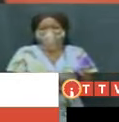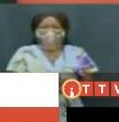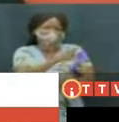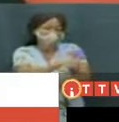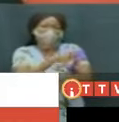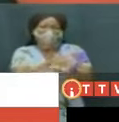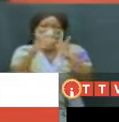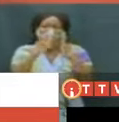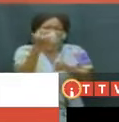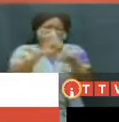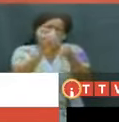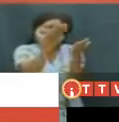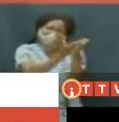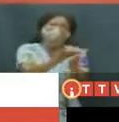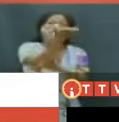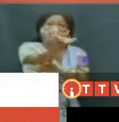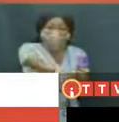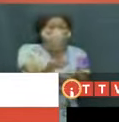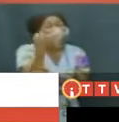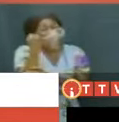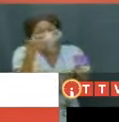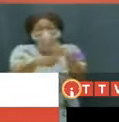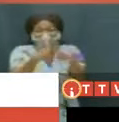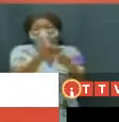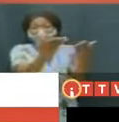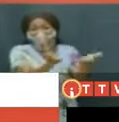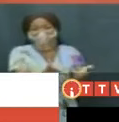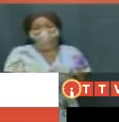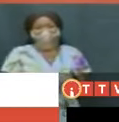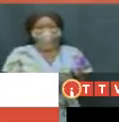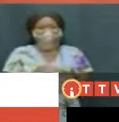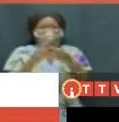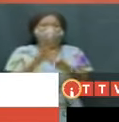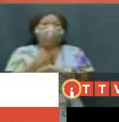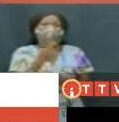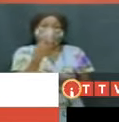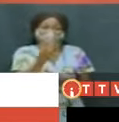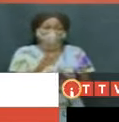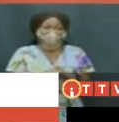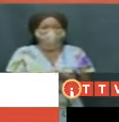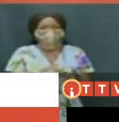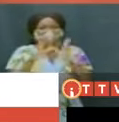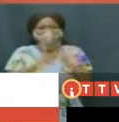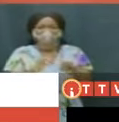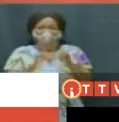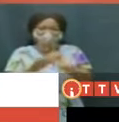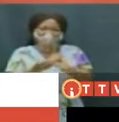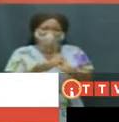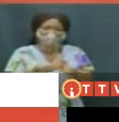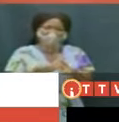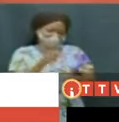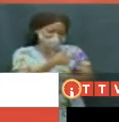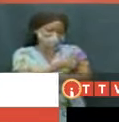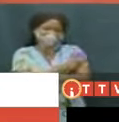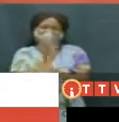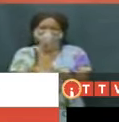nene kuti anthu amene amapanga ma vaccine osiyanasiyana ndi ana achauta chauta